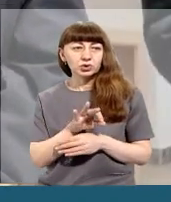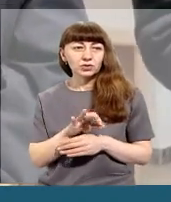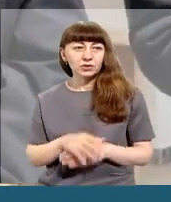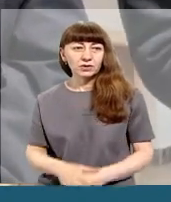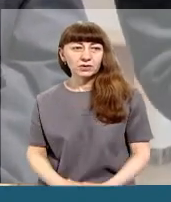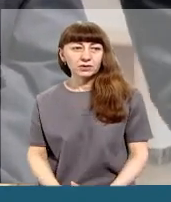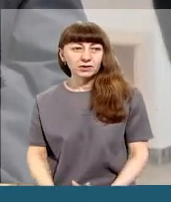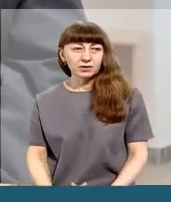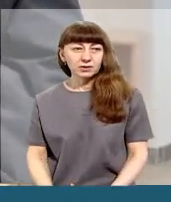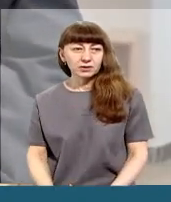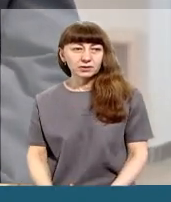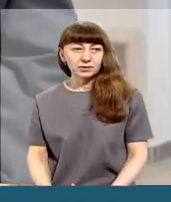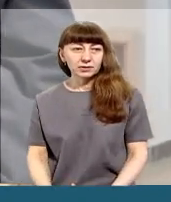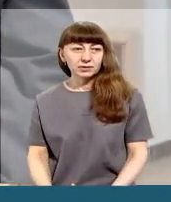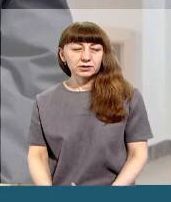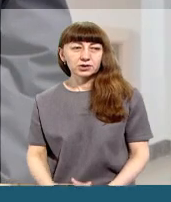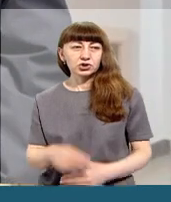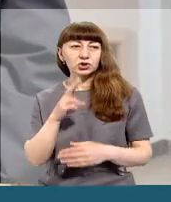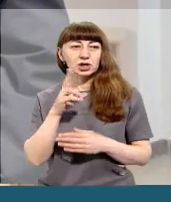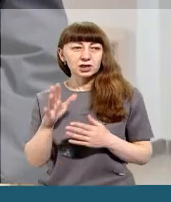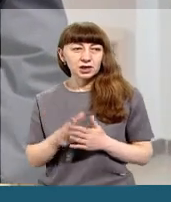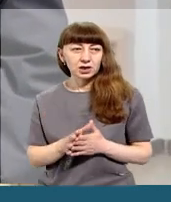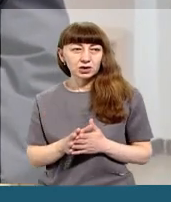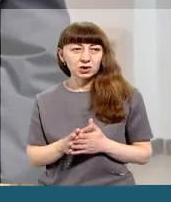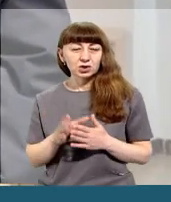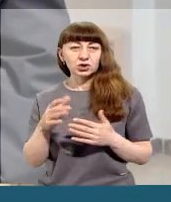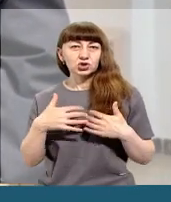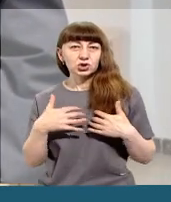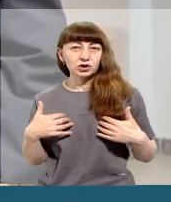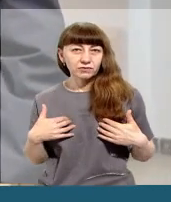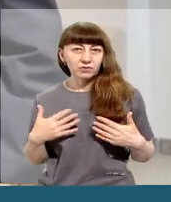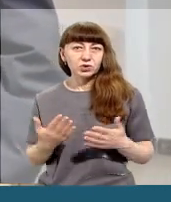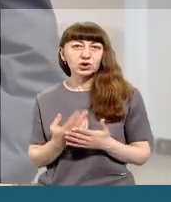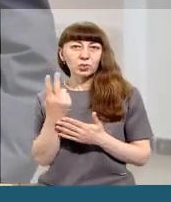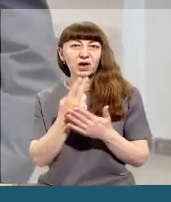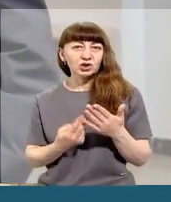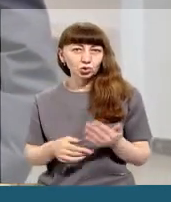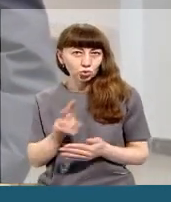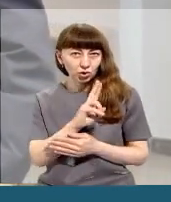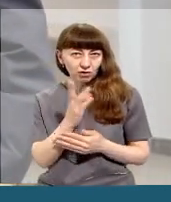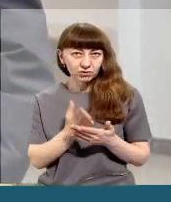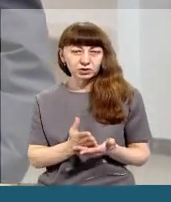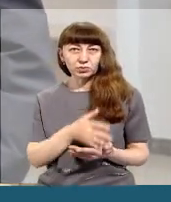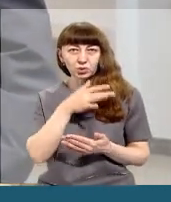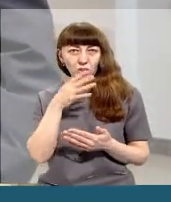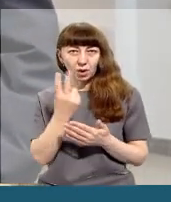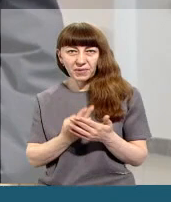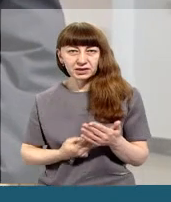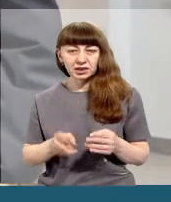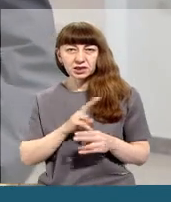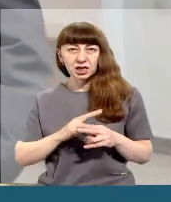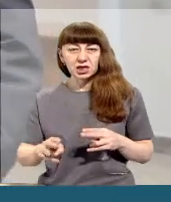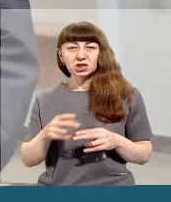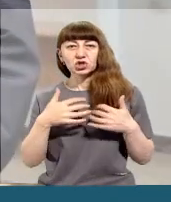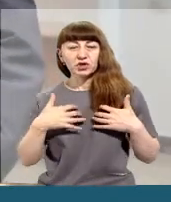ИЖС, там, допустим, жилья. Также у кого-то там скот потух, вы сами понимаете, там очень много потери скота в целом. Ну да,